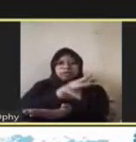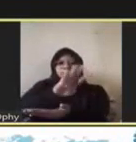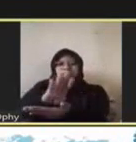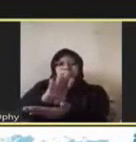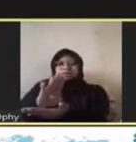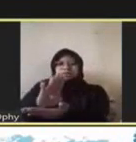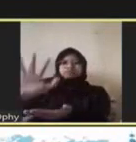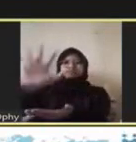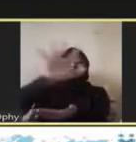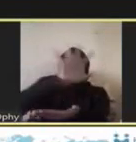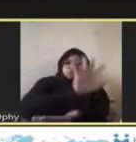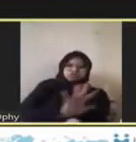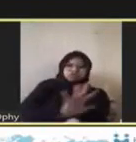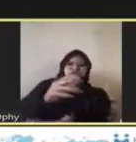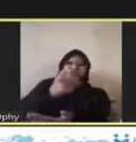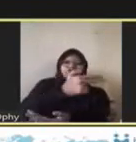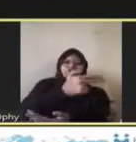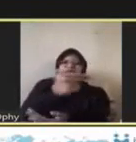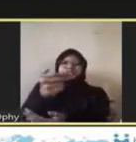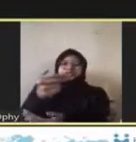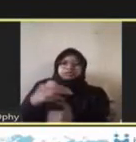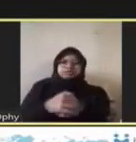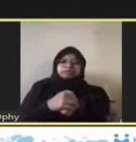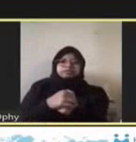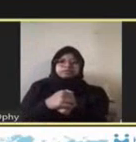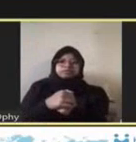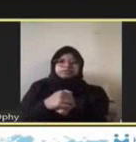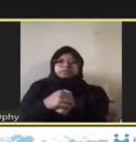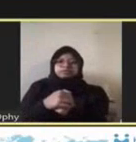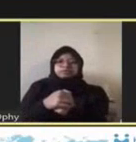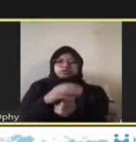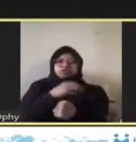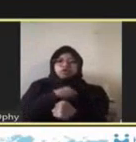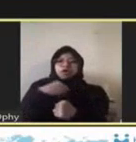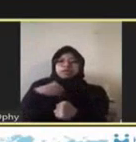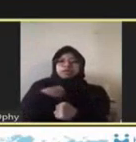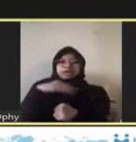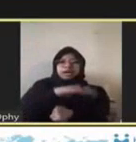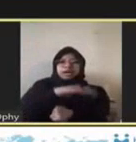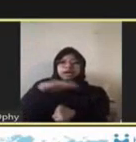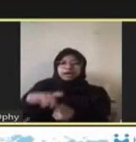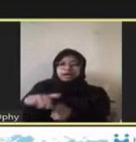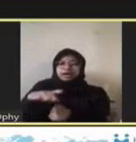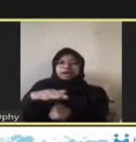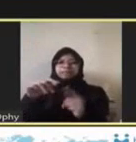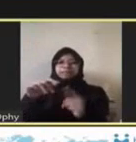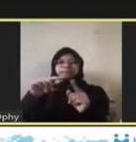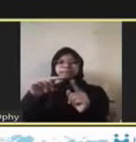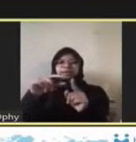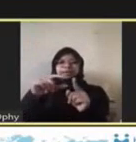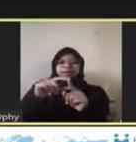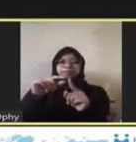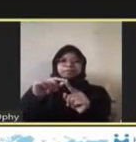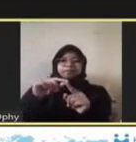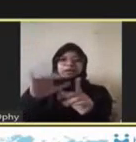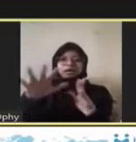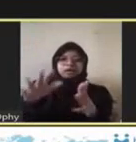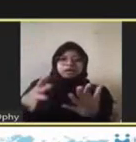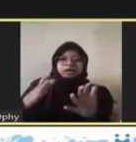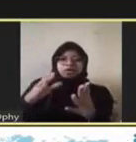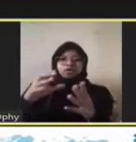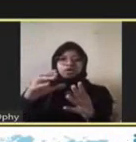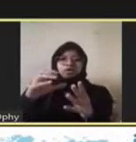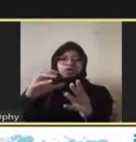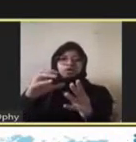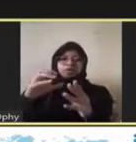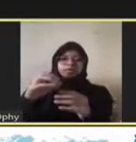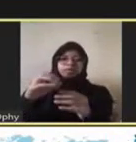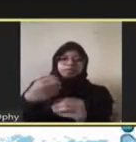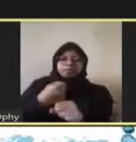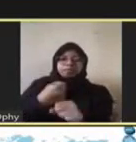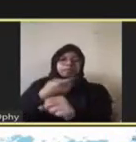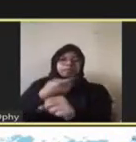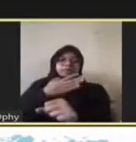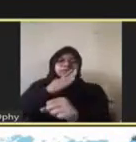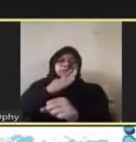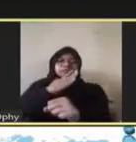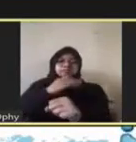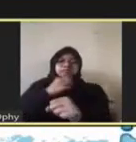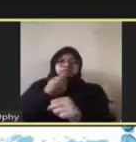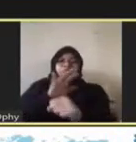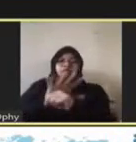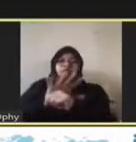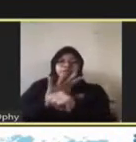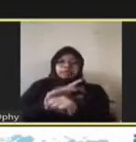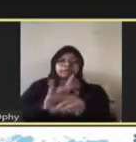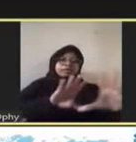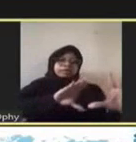seluruh Indonesia pada dokter anak yang menangani pasien PDP dengan pasien terkonfirmasi COVID. Itu kami kerjakan